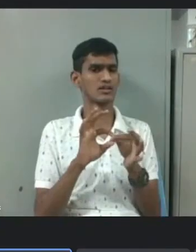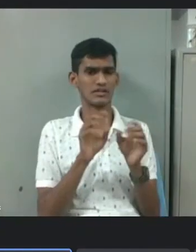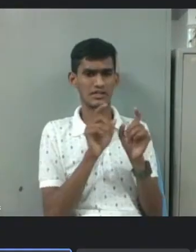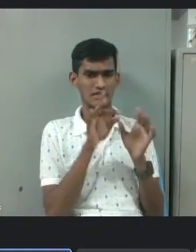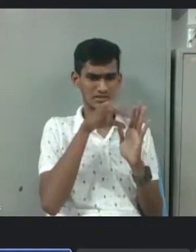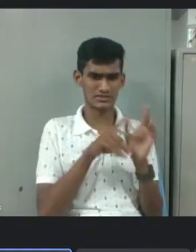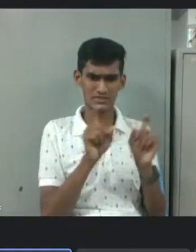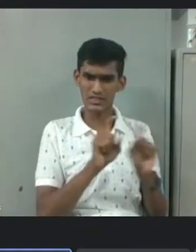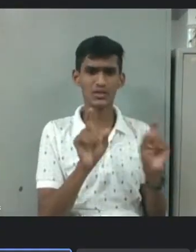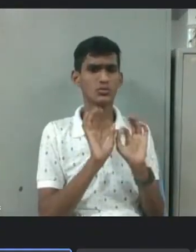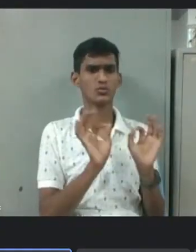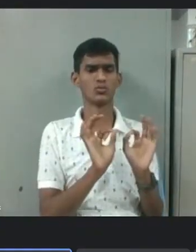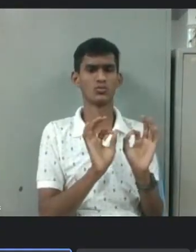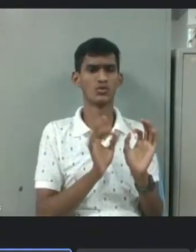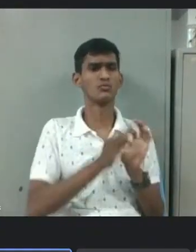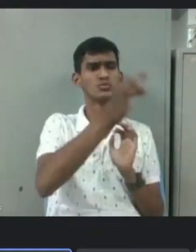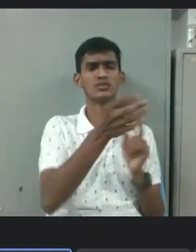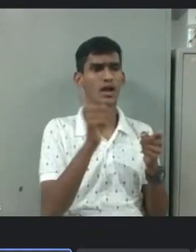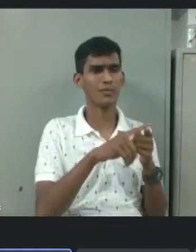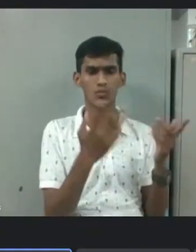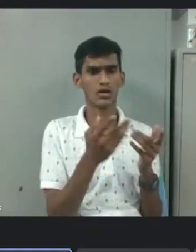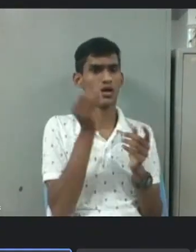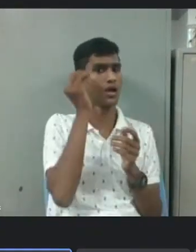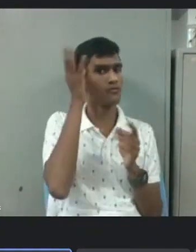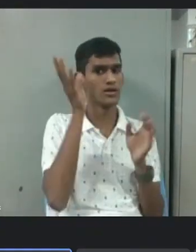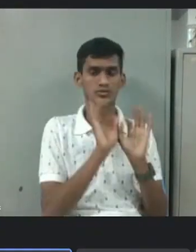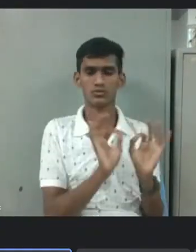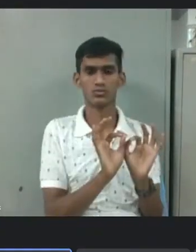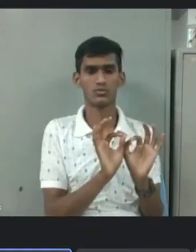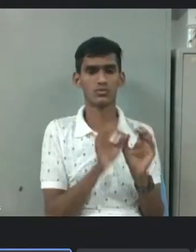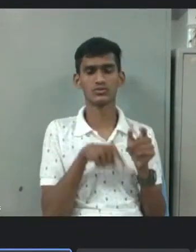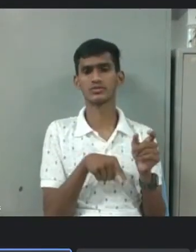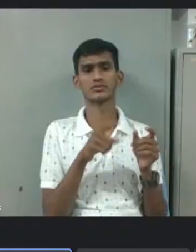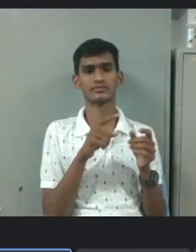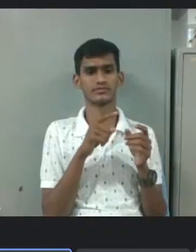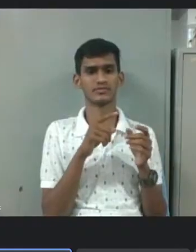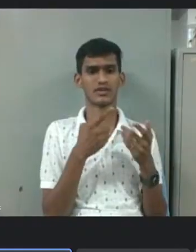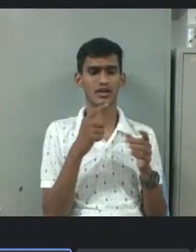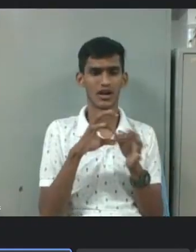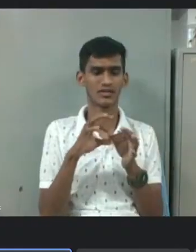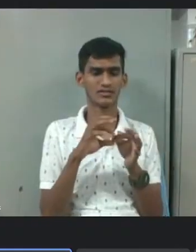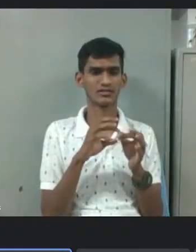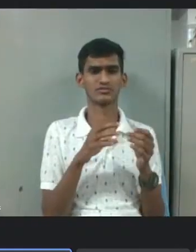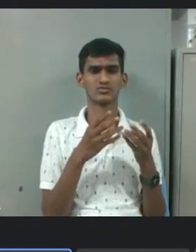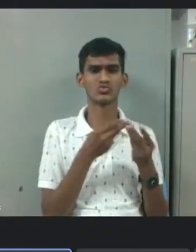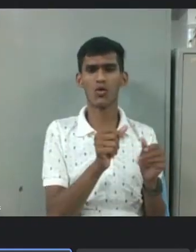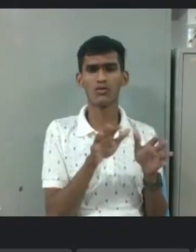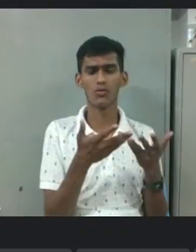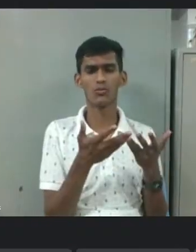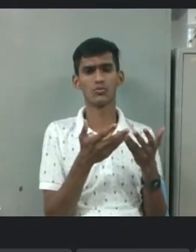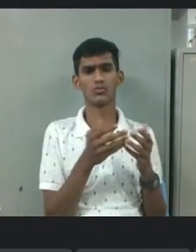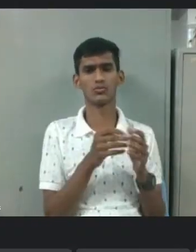ഭാവി ജീവിതം അവരെ എങ്ങനെ ബാധിക്കുന്നോ ഒന്നും അവർക്ക് വ്യക്തമായിട്ട് അറിയില്ല. സോ ഇതിന് എന്ത് ഇനീഷ്യേറ്റീവ് അവർക്ക് എടുക്കാൻ പറ്റുക?